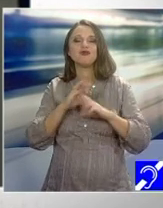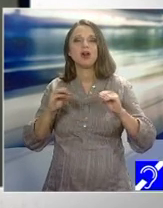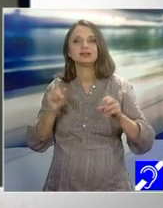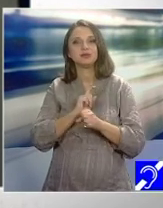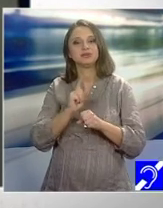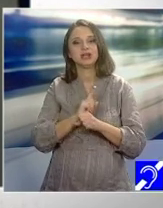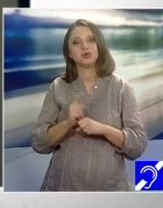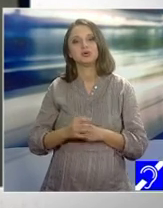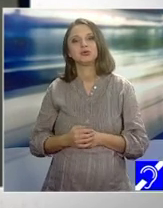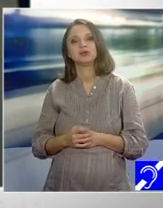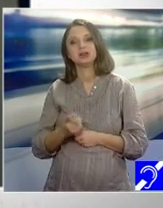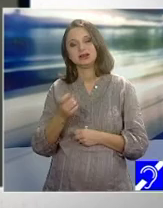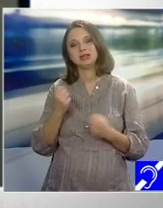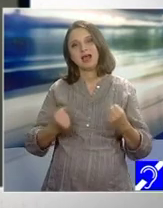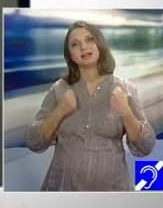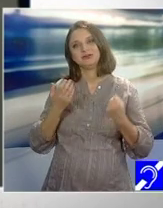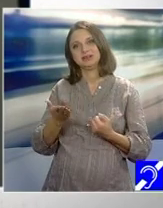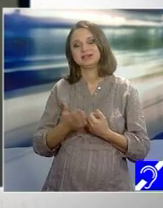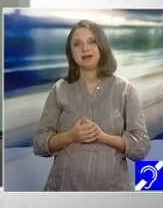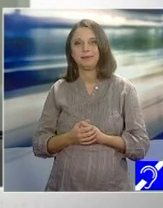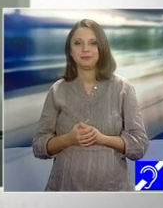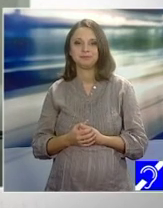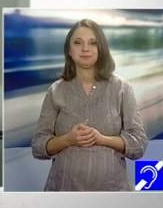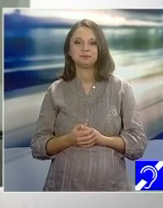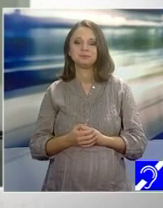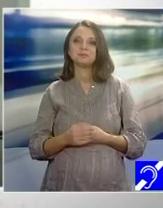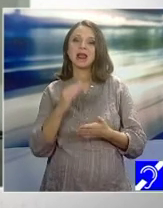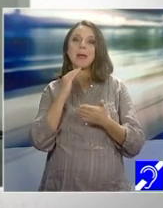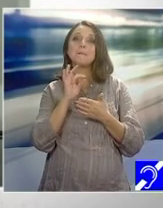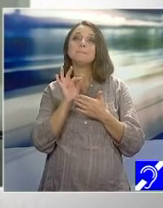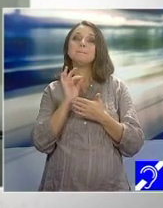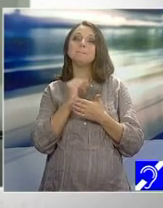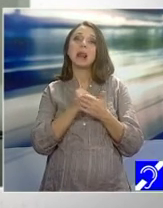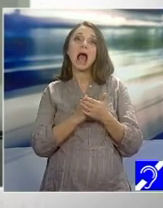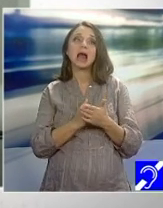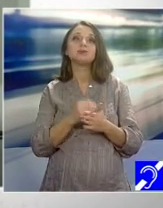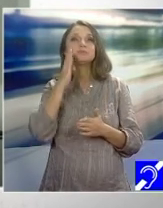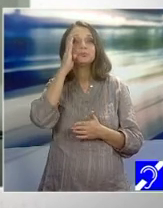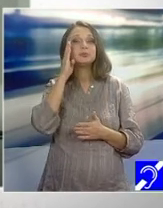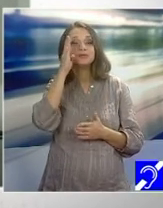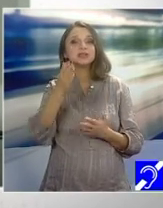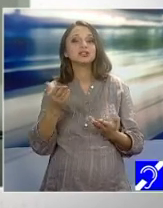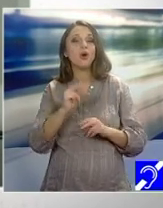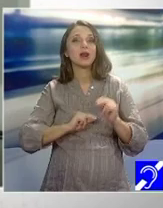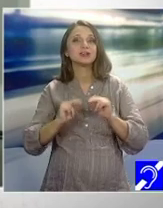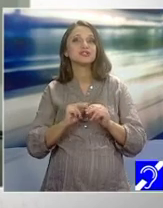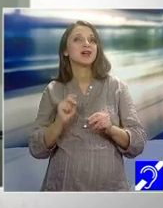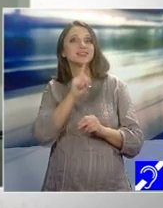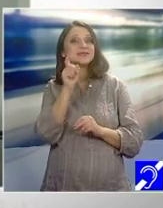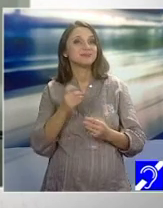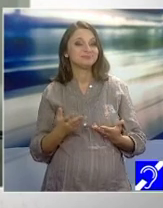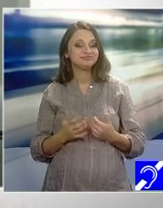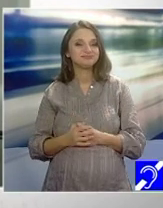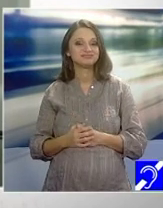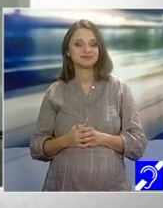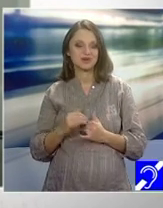din aceste activități. Ce planuri aveți cu asociația pentru următorii ani? Iată, ne-ați convins că